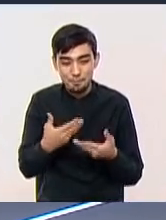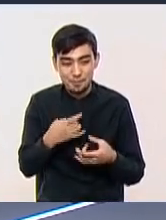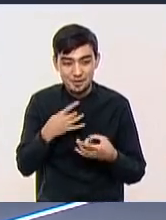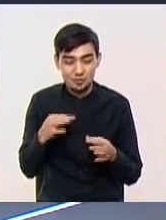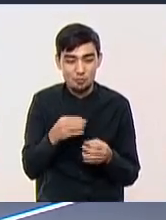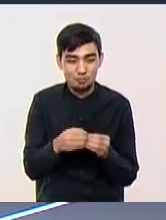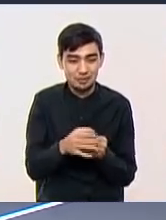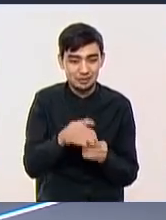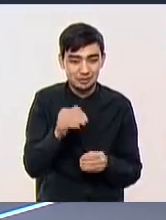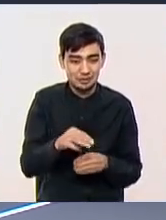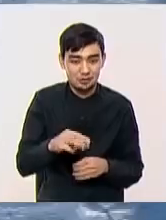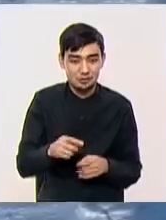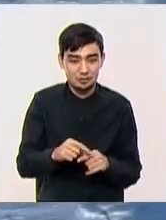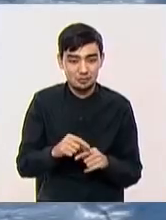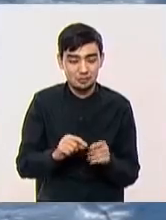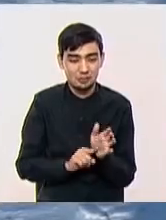теңгеден басталады екен.